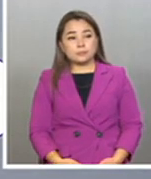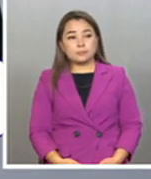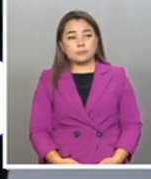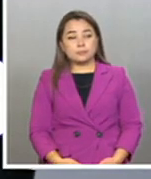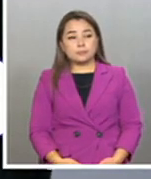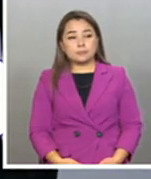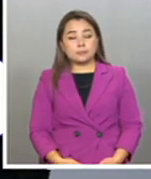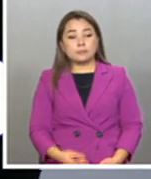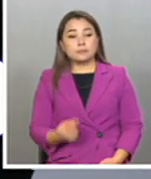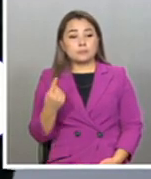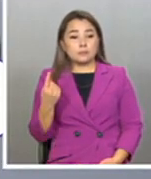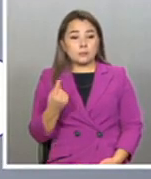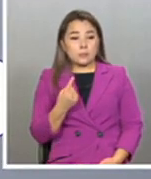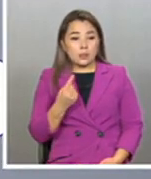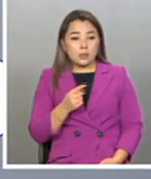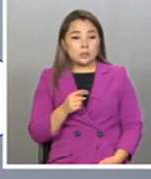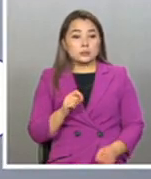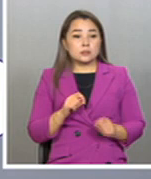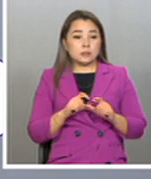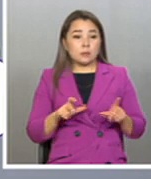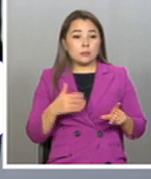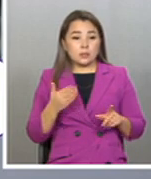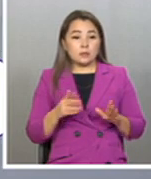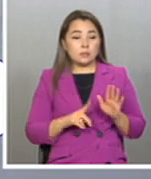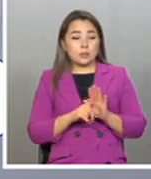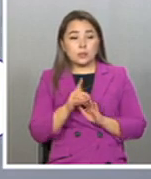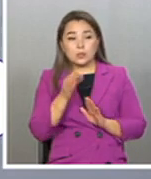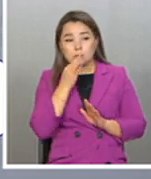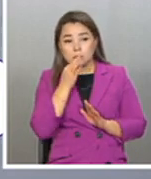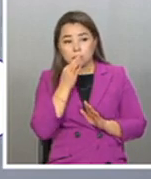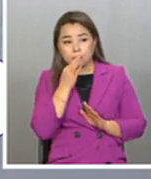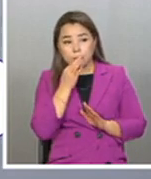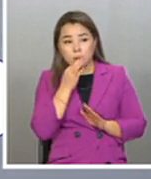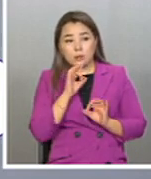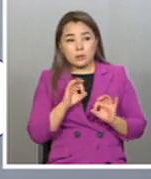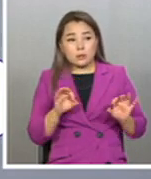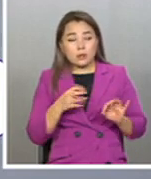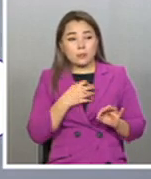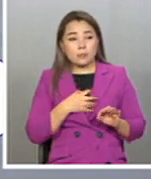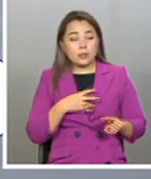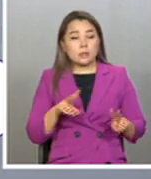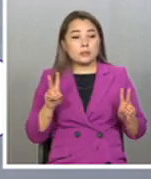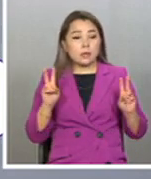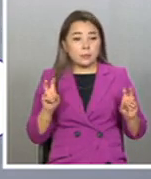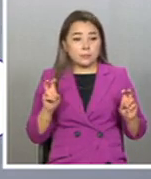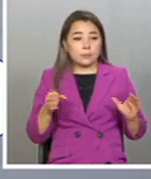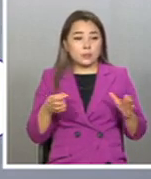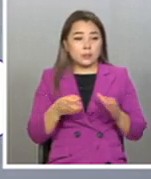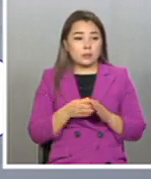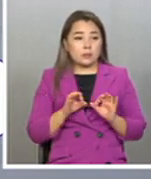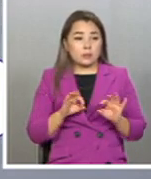Ең бірінші сабағымызды бастамас бұрын тоқталып кететін негізгі тақырыпшыларды таныстырып кетейін.